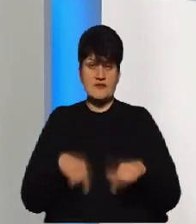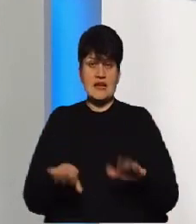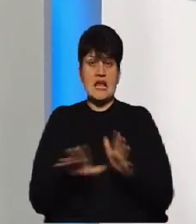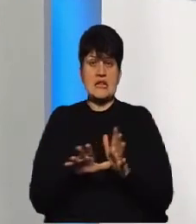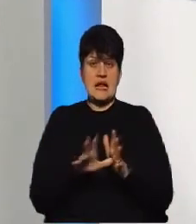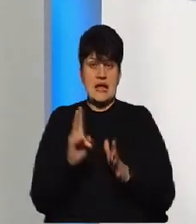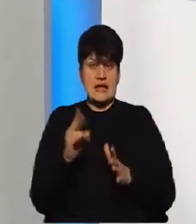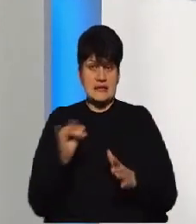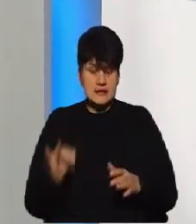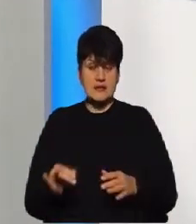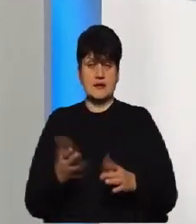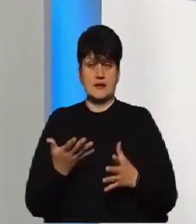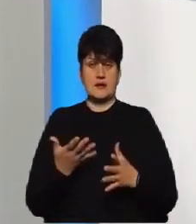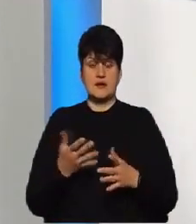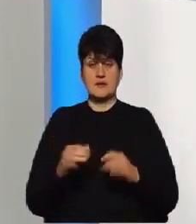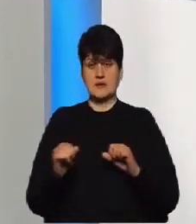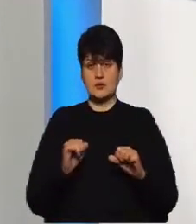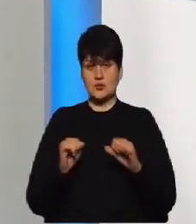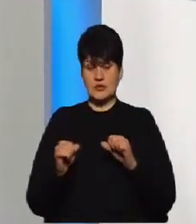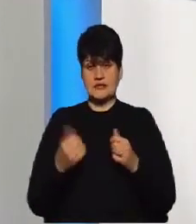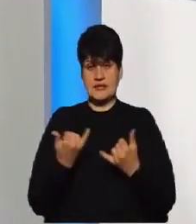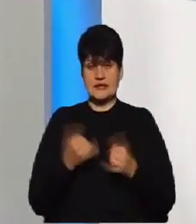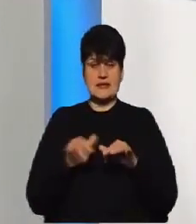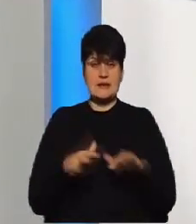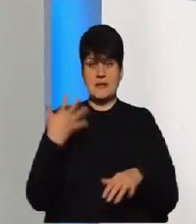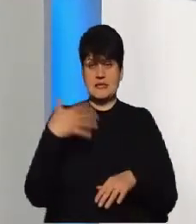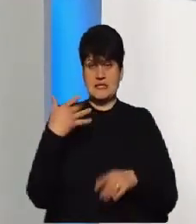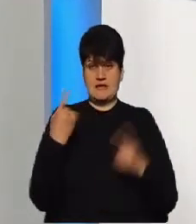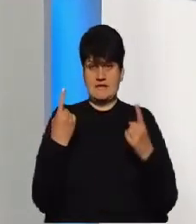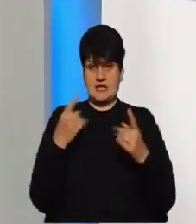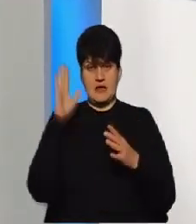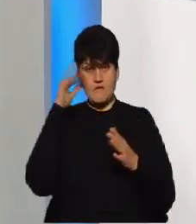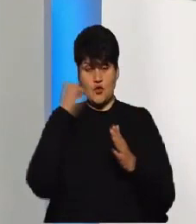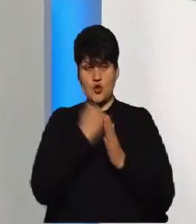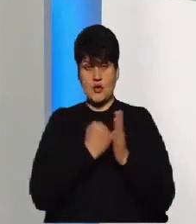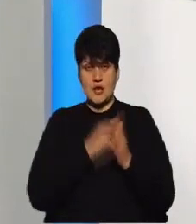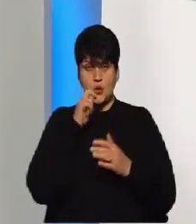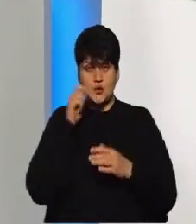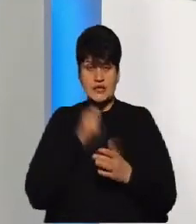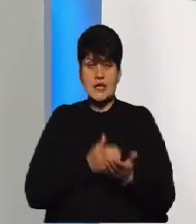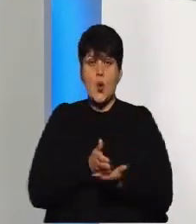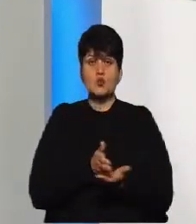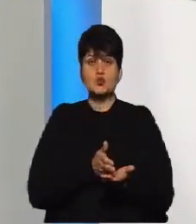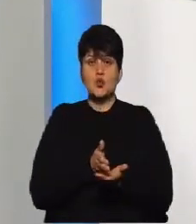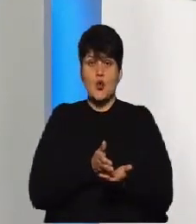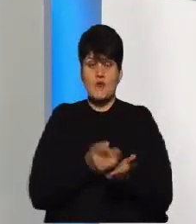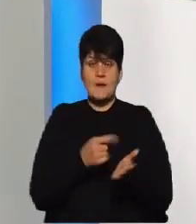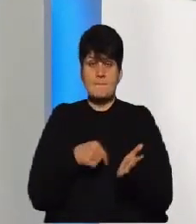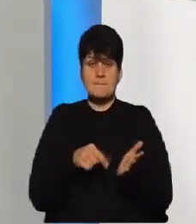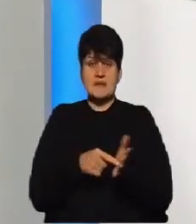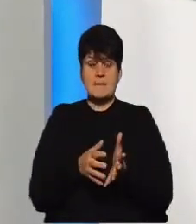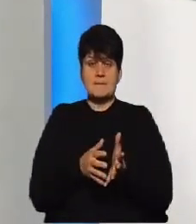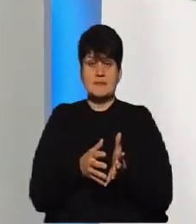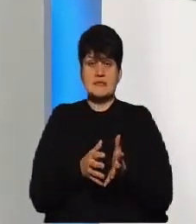яка регулює зараз діяльність близько 50 великих водоканалів України, які обслуговують міста з більше населенням 100